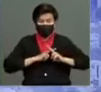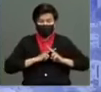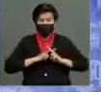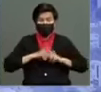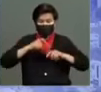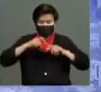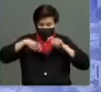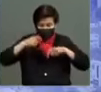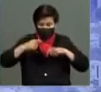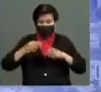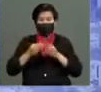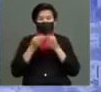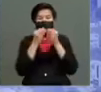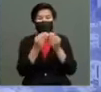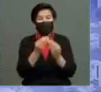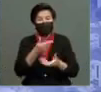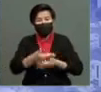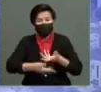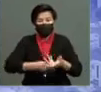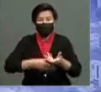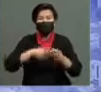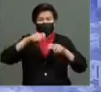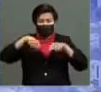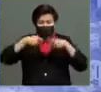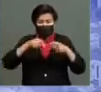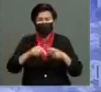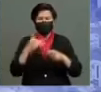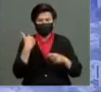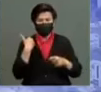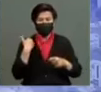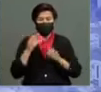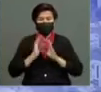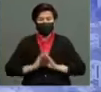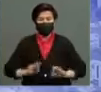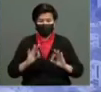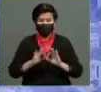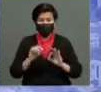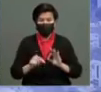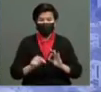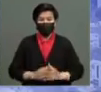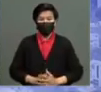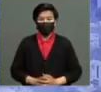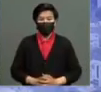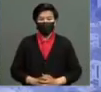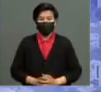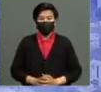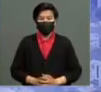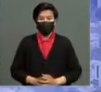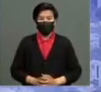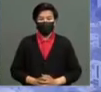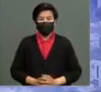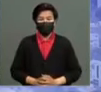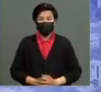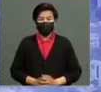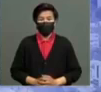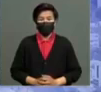ของลูกค้าด้วยนะฮะเพราะฉะนั้นการที่เขาทำเรื่องของตรงนี้ขึ้นมาเนี่ยก็จะทำให้